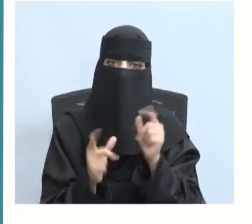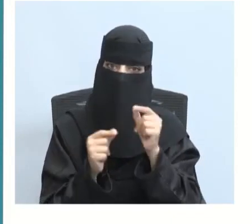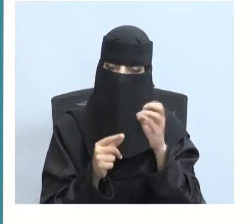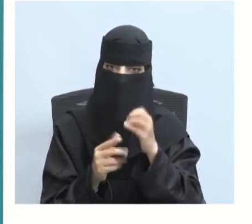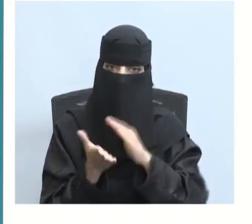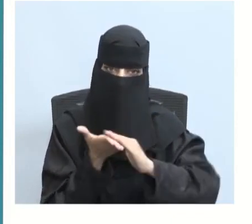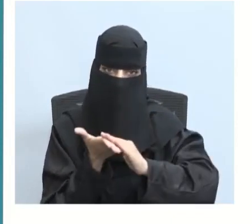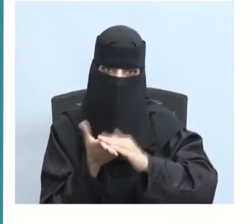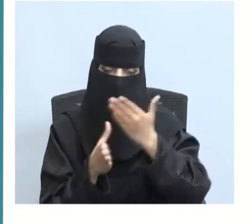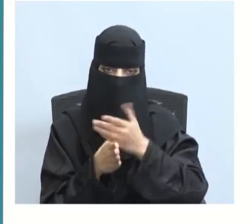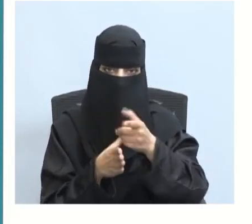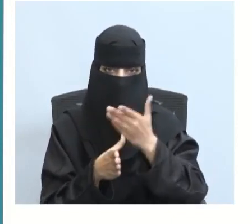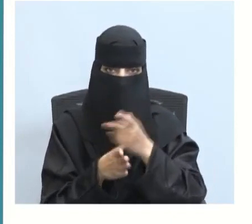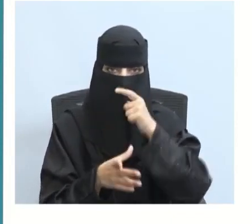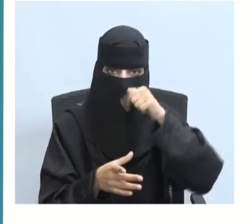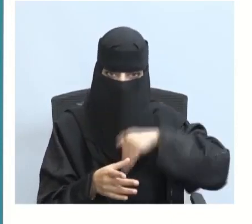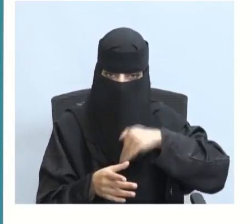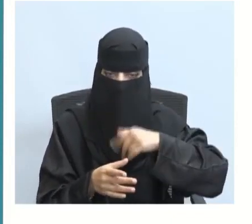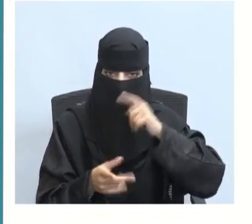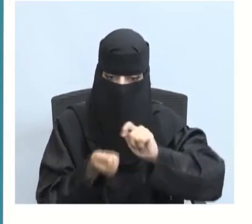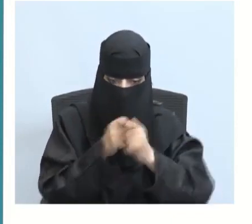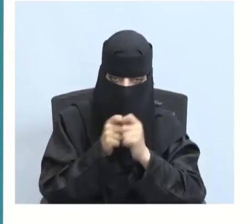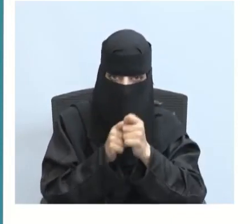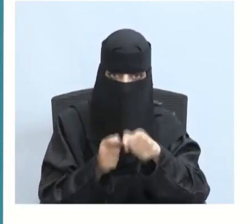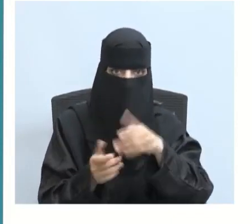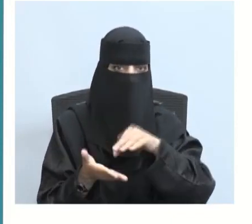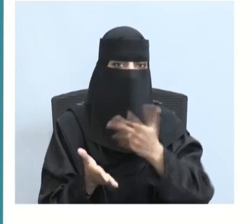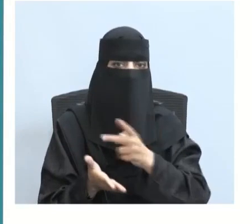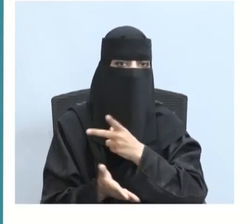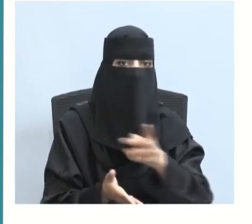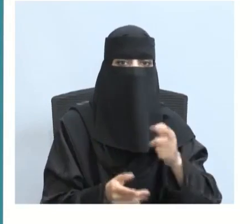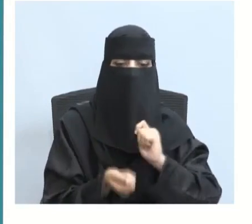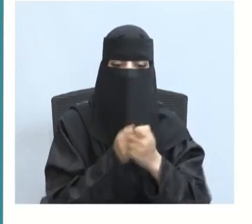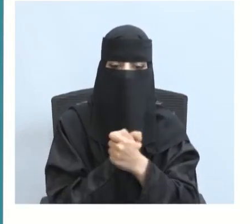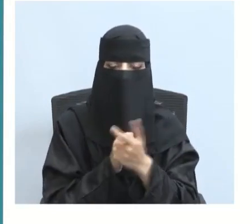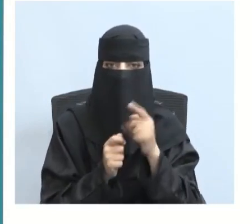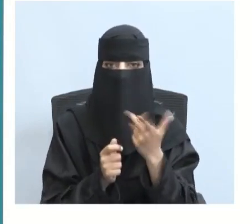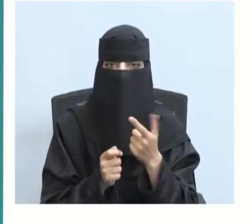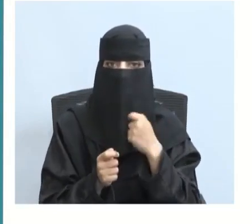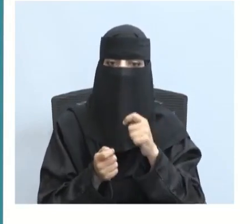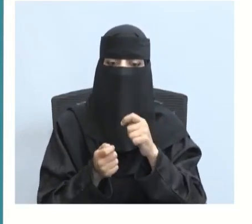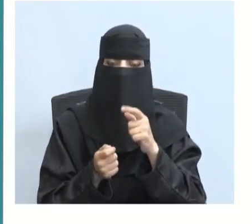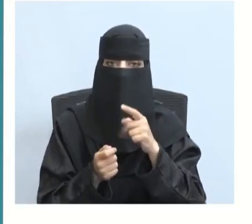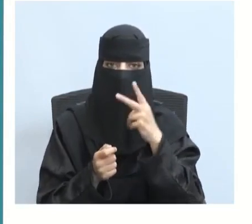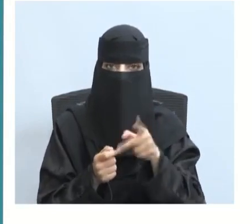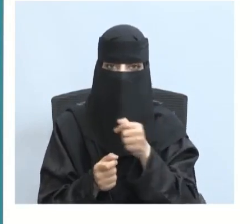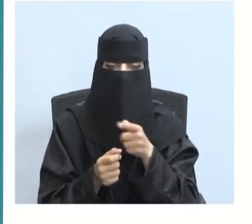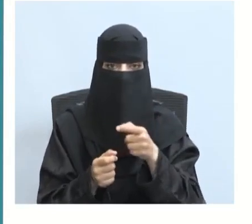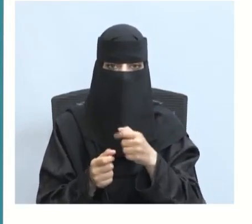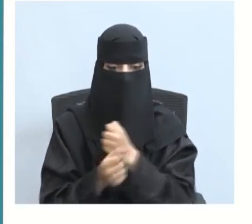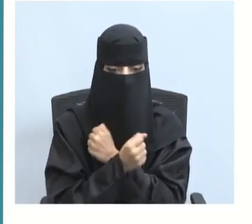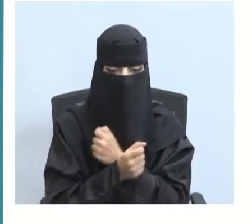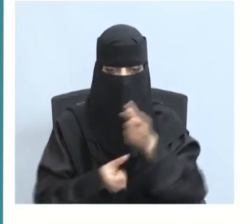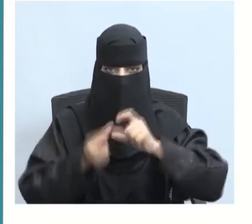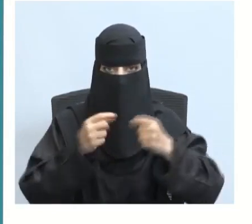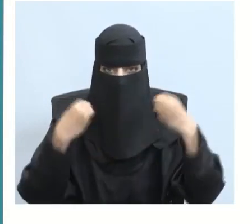بسبب الاحتكاك ولكن نريد التحولات التي تحدث اولا تكون طاقه كيميائيه في